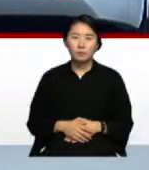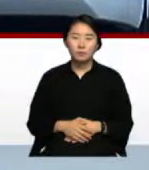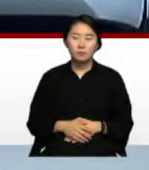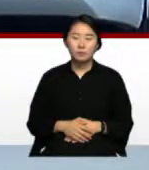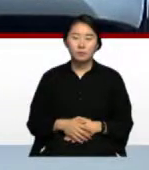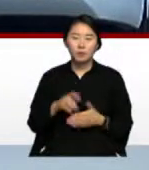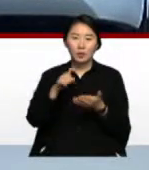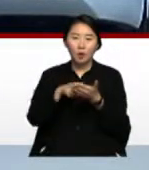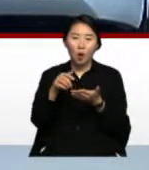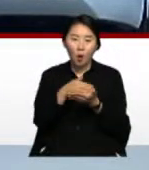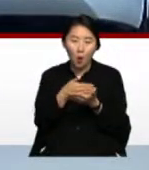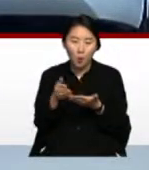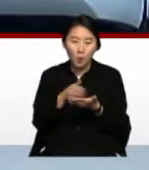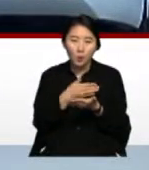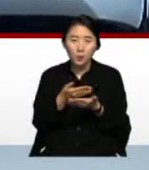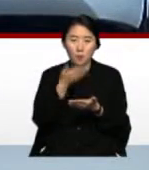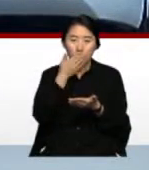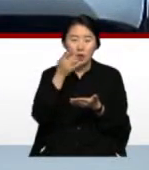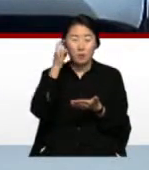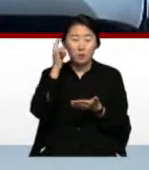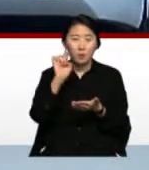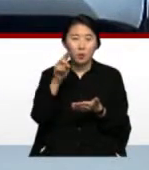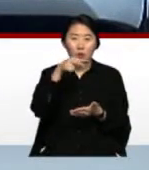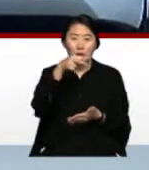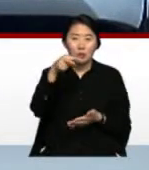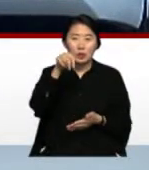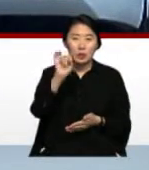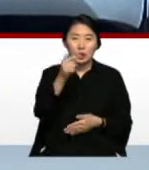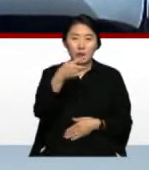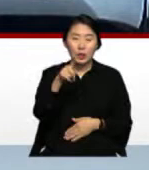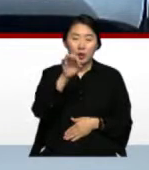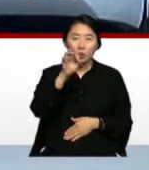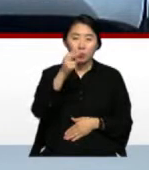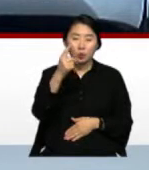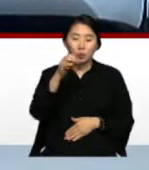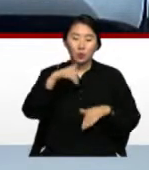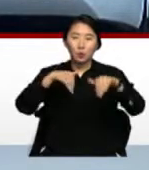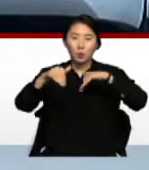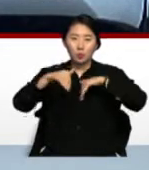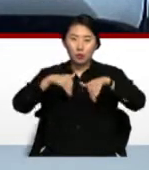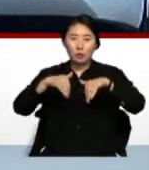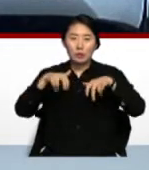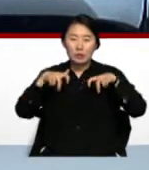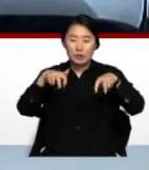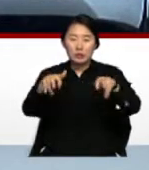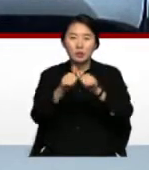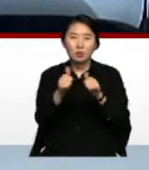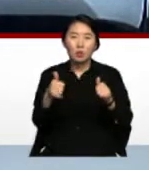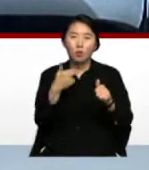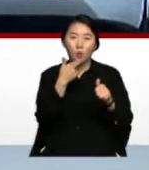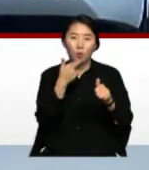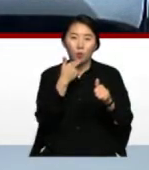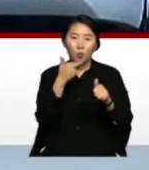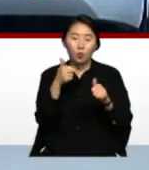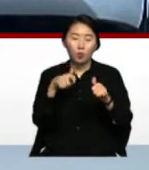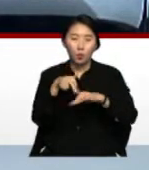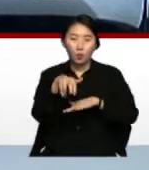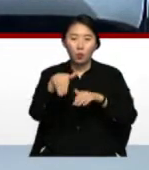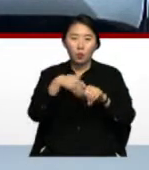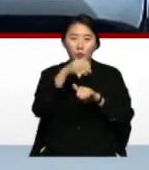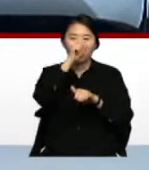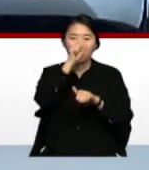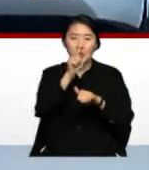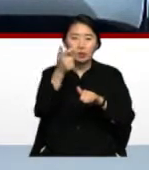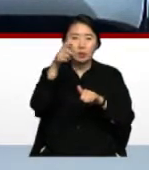떡볶이 하면 떠오르는 곳 신당동 떡볶이 골목 인데요 하지만 인도가 거의 없어 보행 환경이 좋지